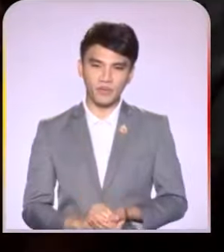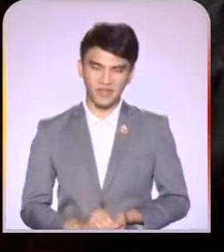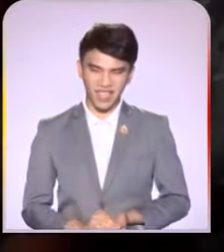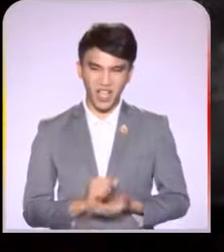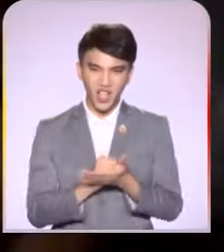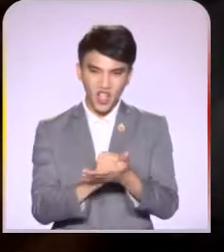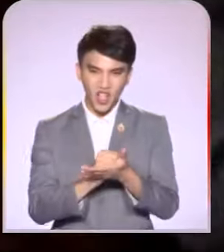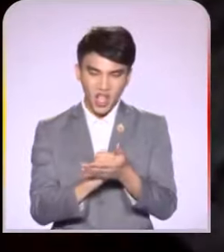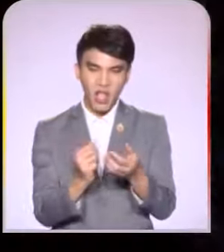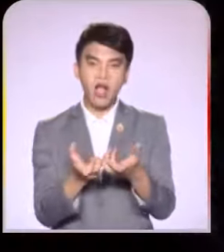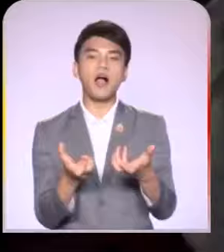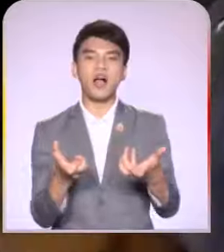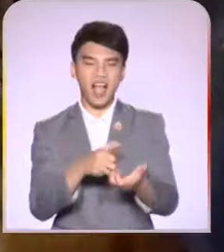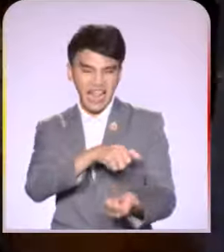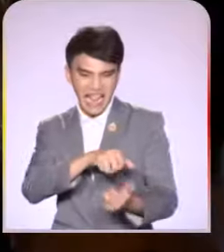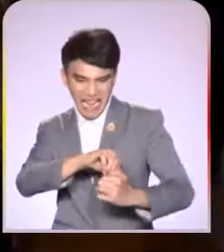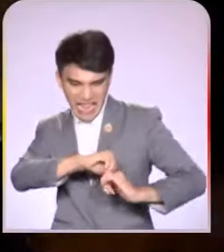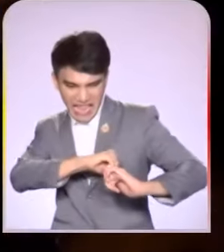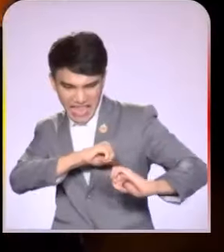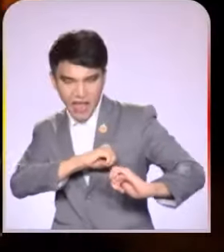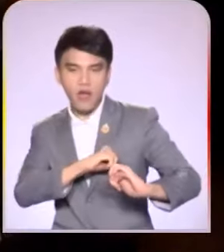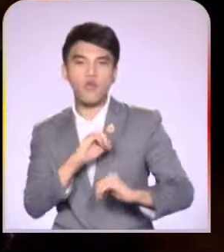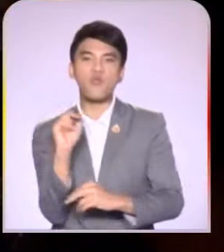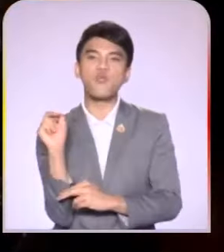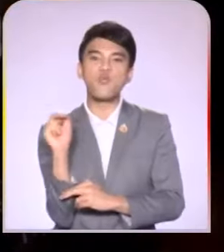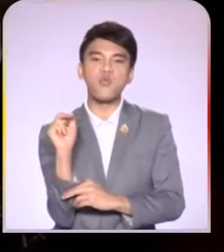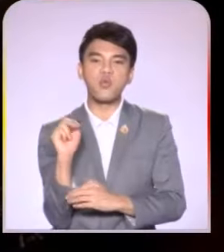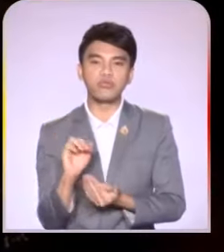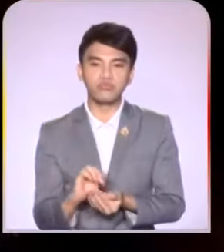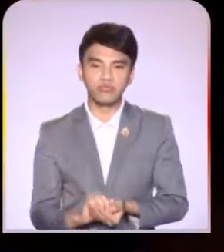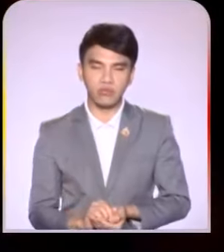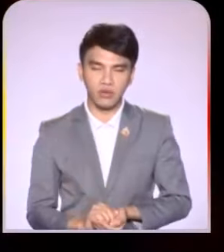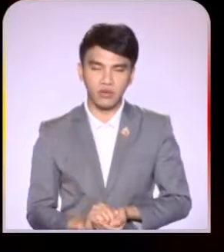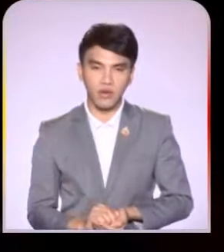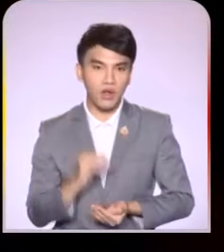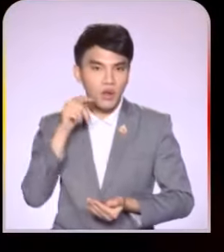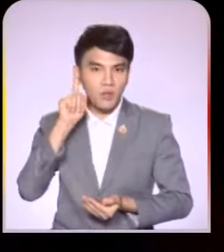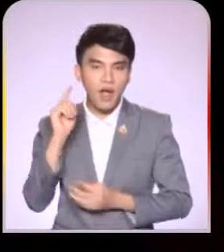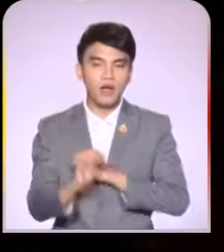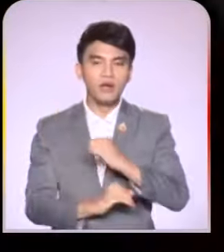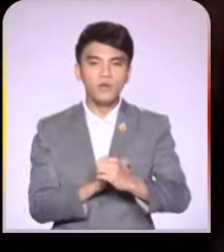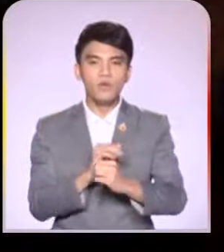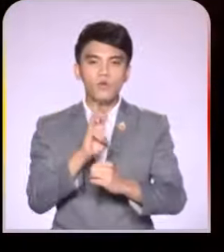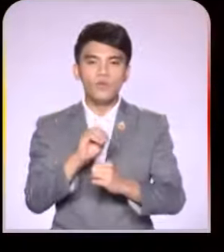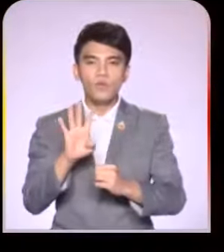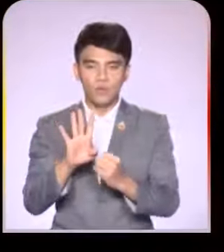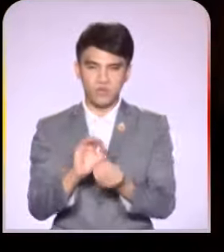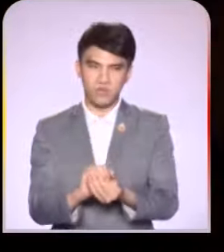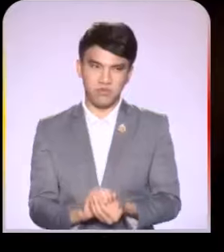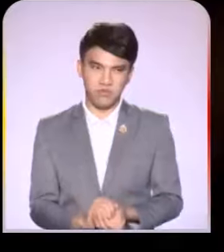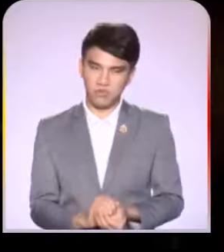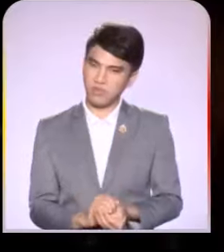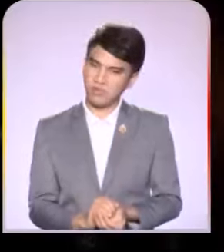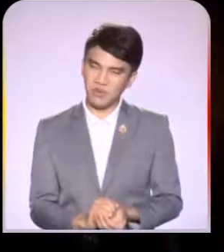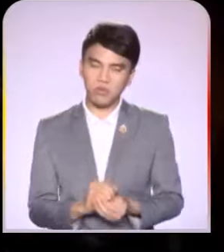ำลังช่วยกันนำอุปกรณ์แกะงูเหลือมตัวนี้ครับแกะออกมาจากตัวคุณป้าวัย64ปีคือท่านก